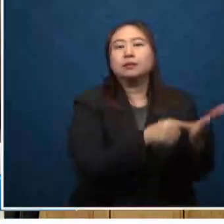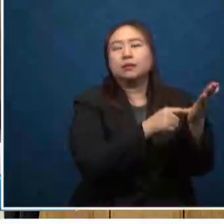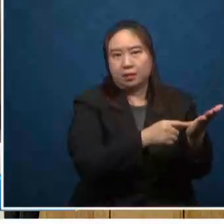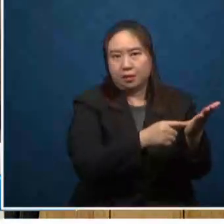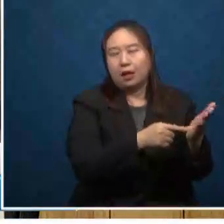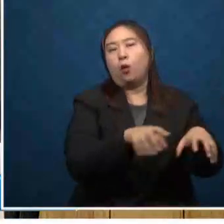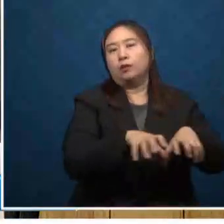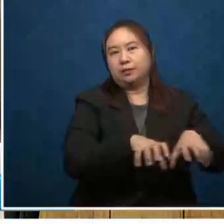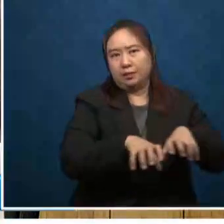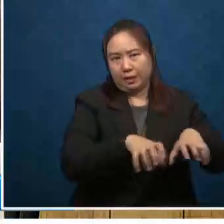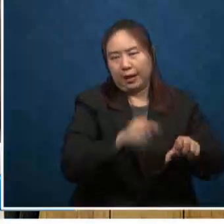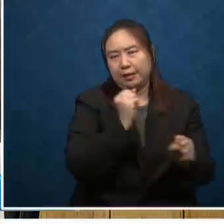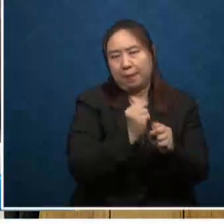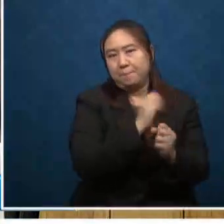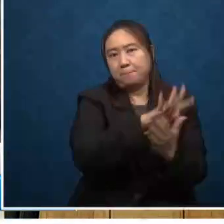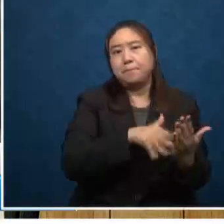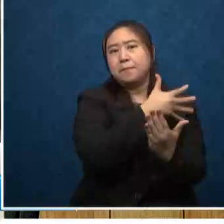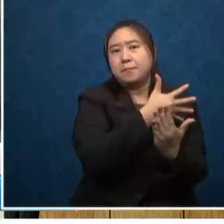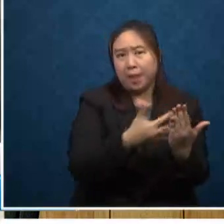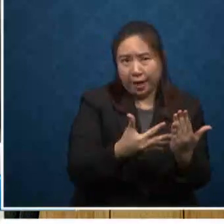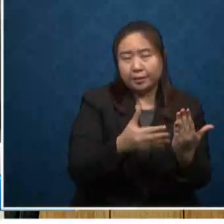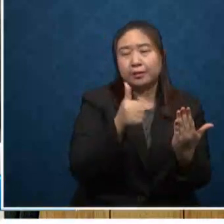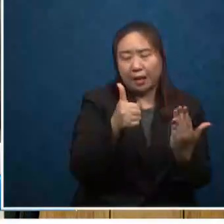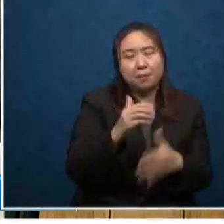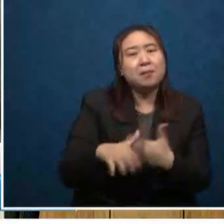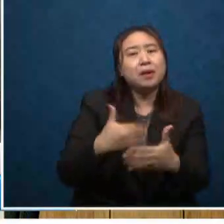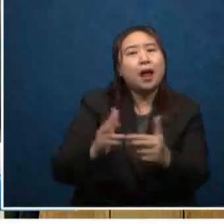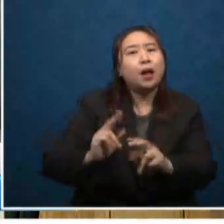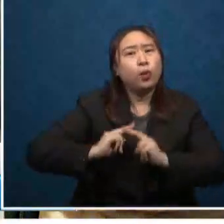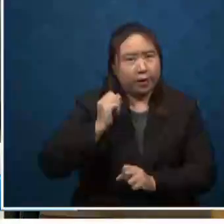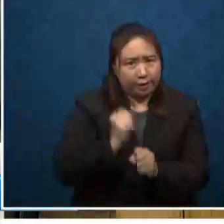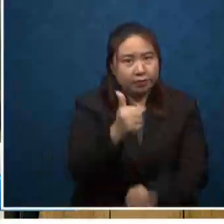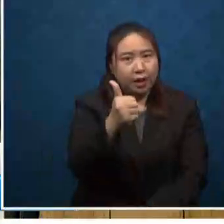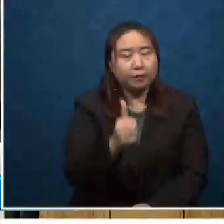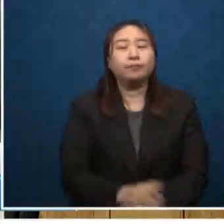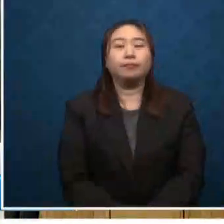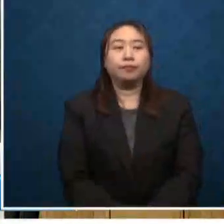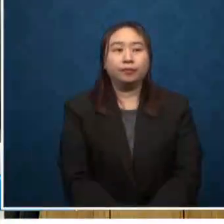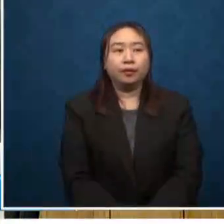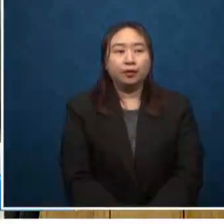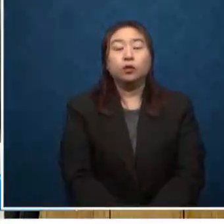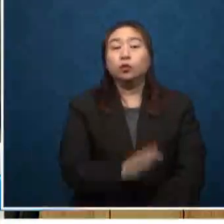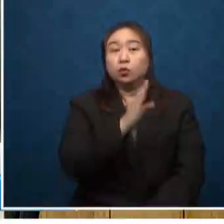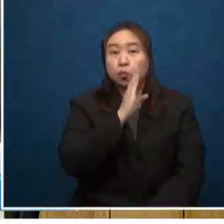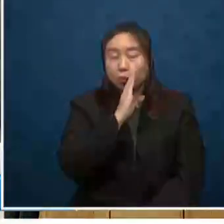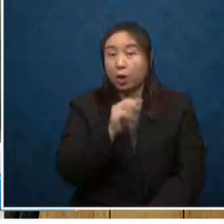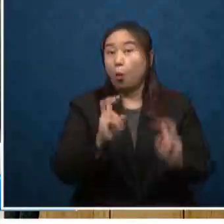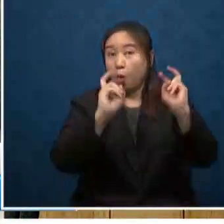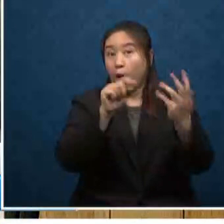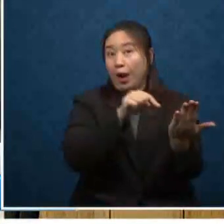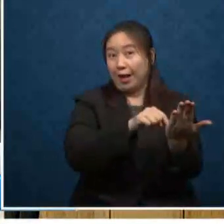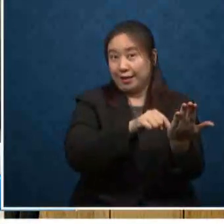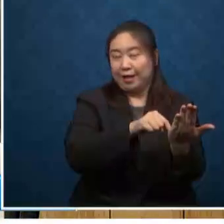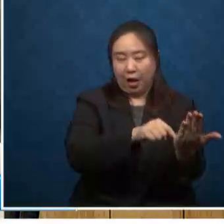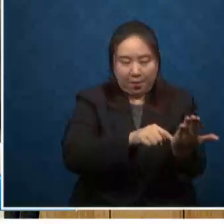นและท้องถิ่นสามารถทำแผนนะครับเป็นแผนพัฒนาท้องถิ่นได้ซึ่งเมื่อนำเรื่องนี้มาเปรียบเทียบกับใน